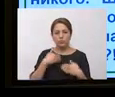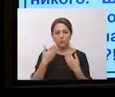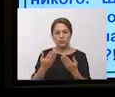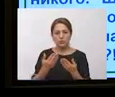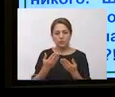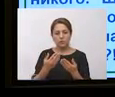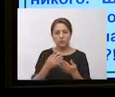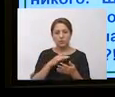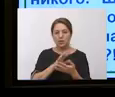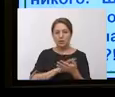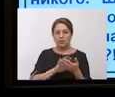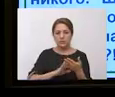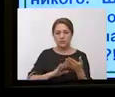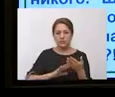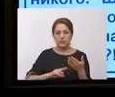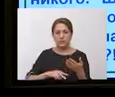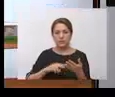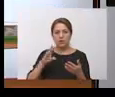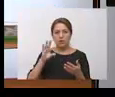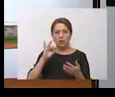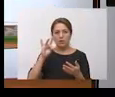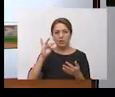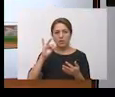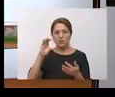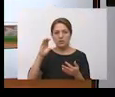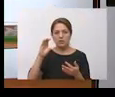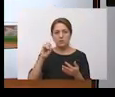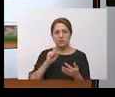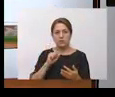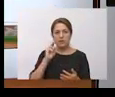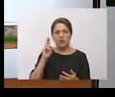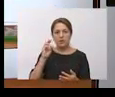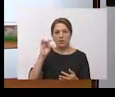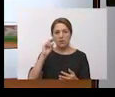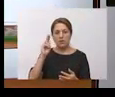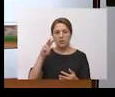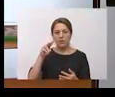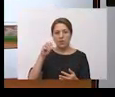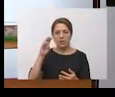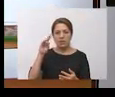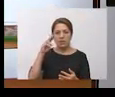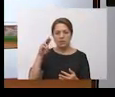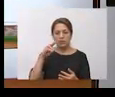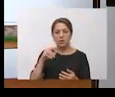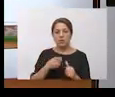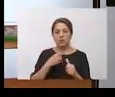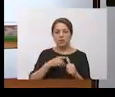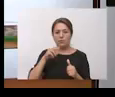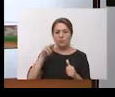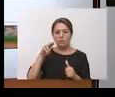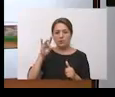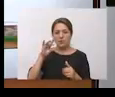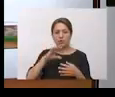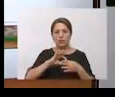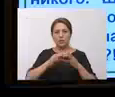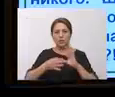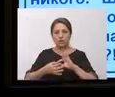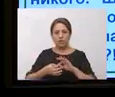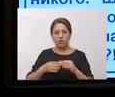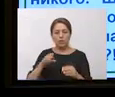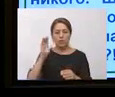небольшой текст Ларисы Киркленд, который называется «Предложение». Послушайте и прочитайте его